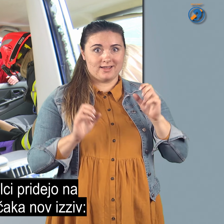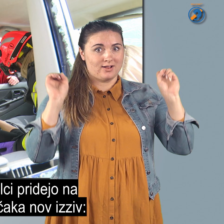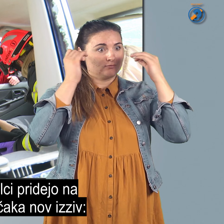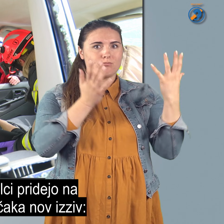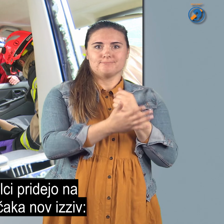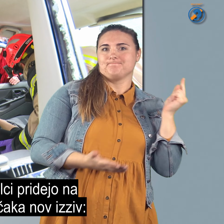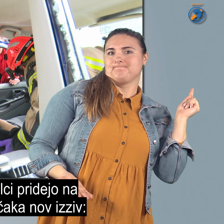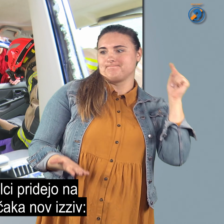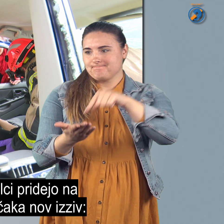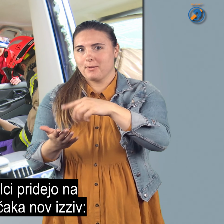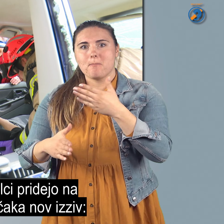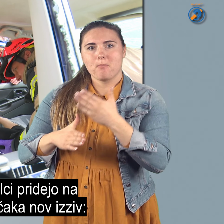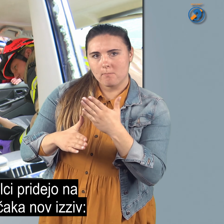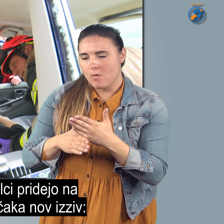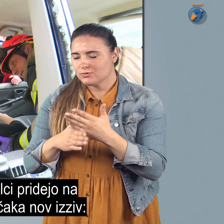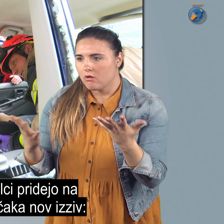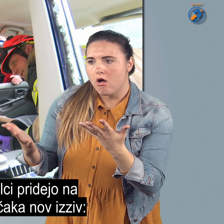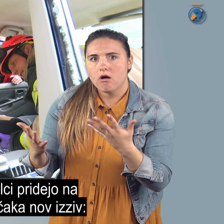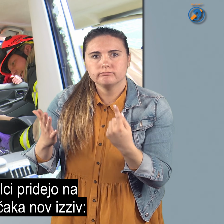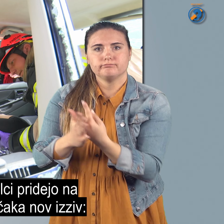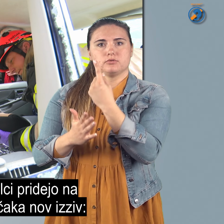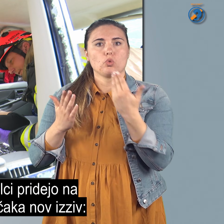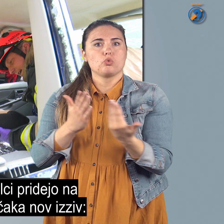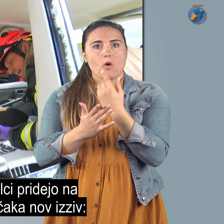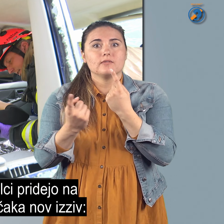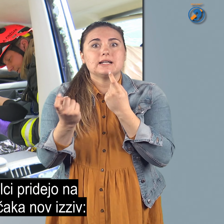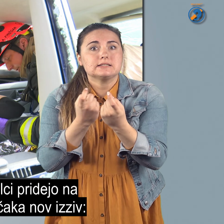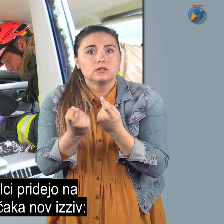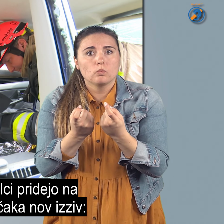Ko reševalci pridejo na pomoč, jih čaka nov izziv.